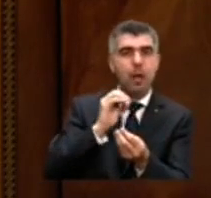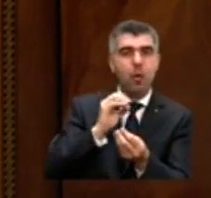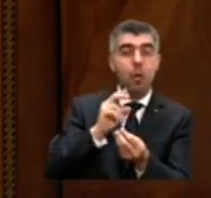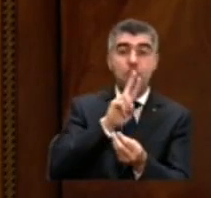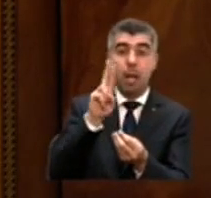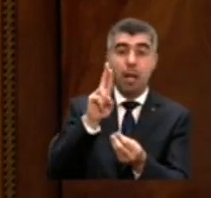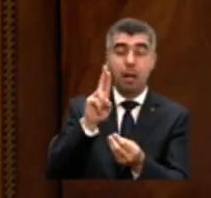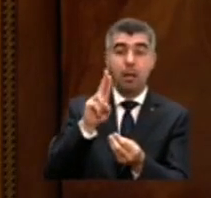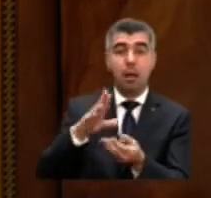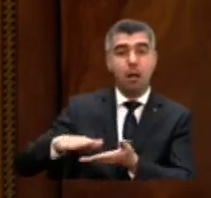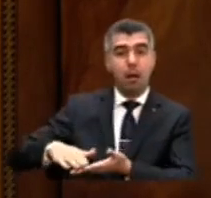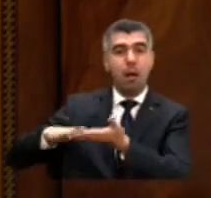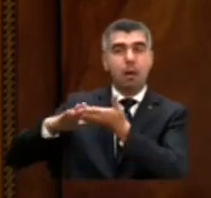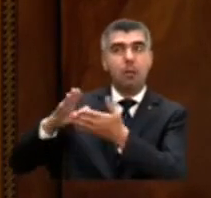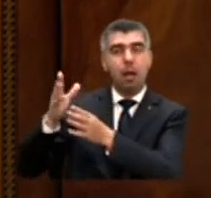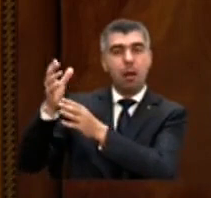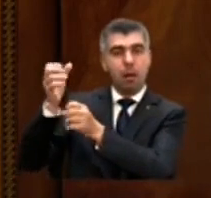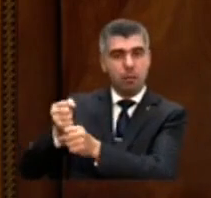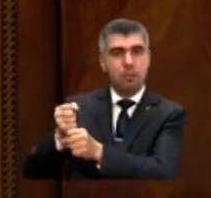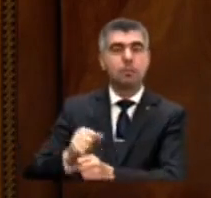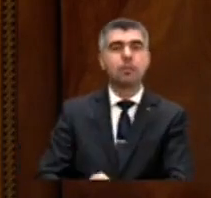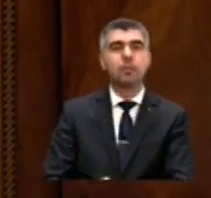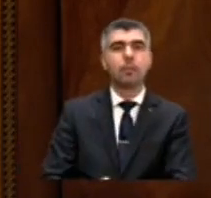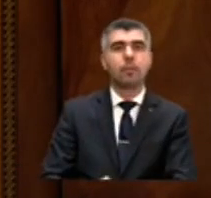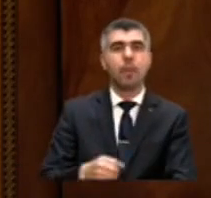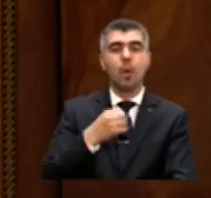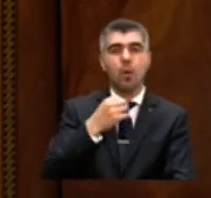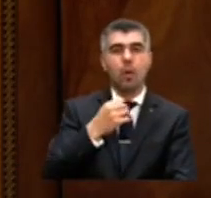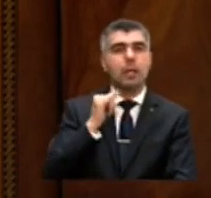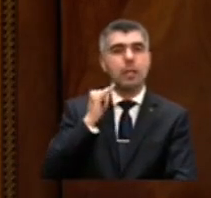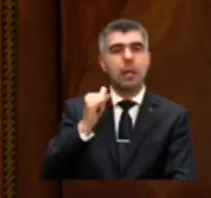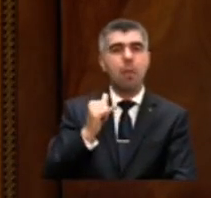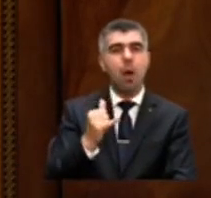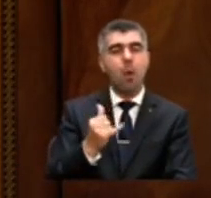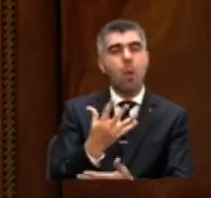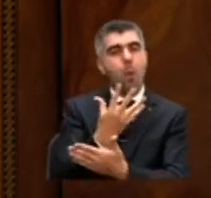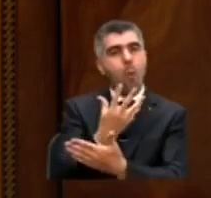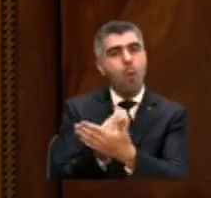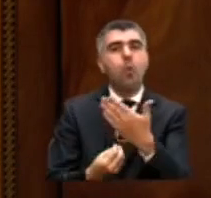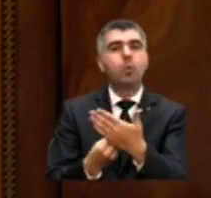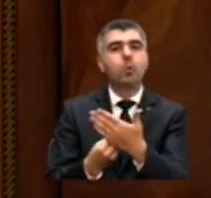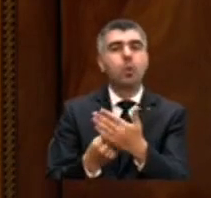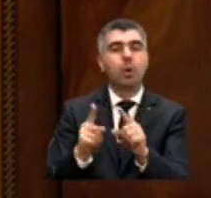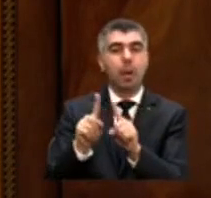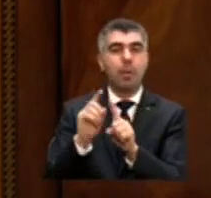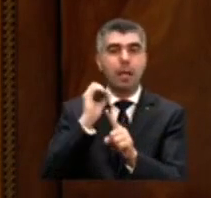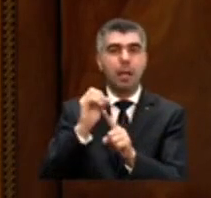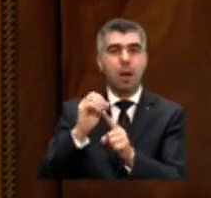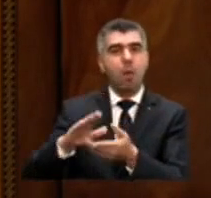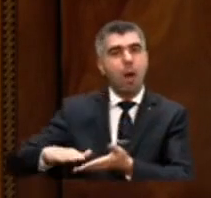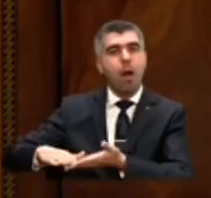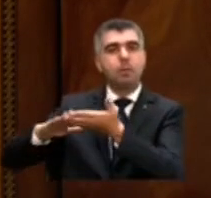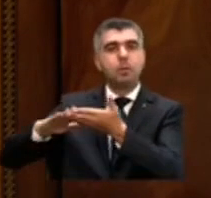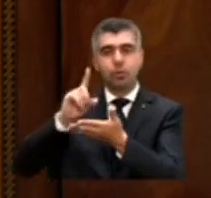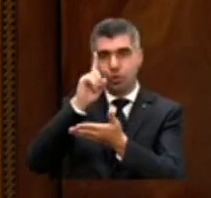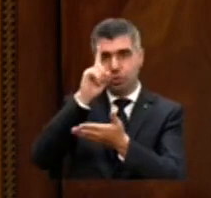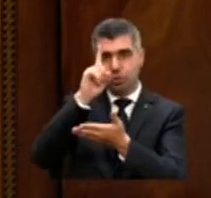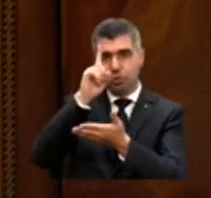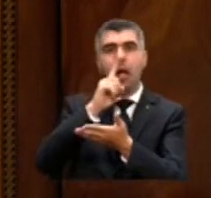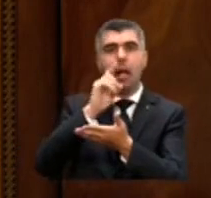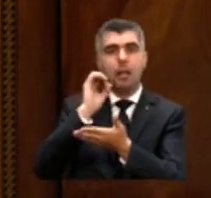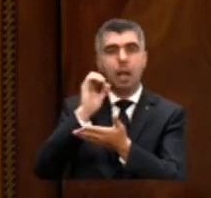محمد السادس حفظه الله ونصره وأقر عين جلالته بصاحب السمو الملكي ولي العهد